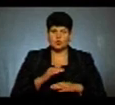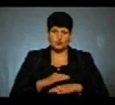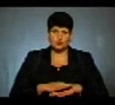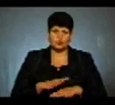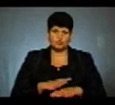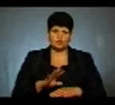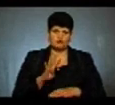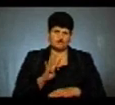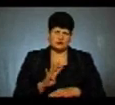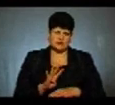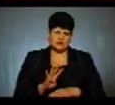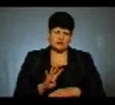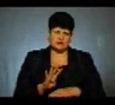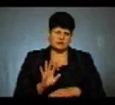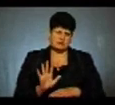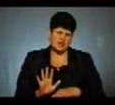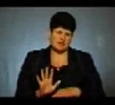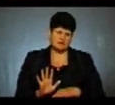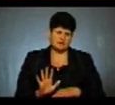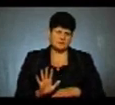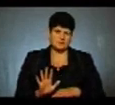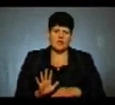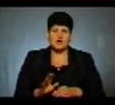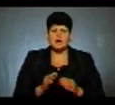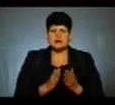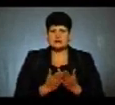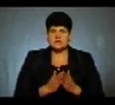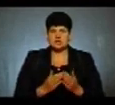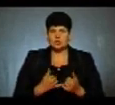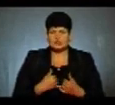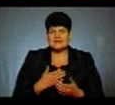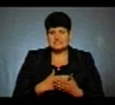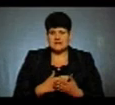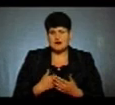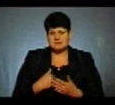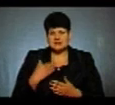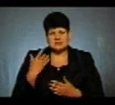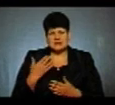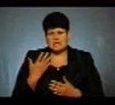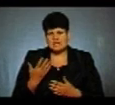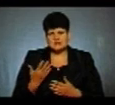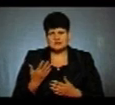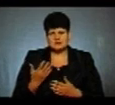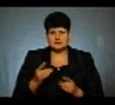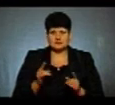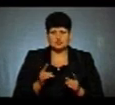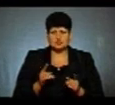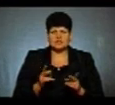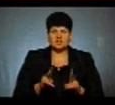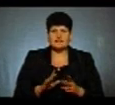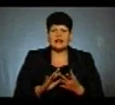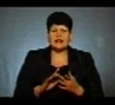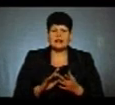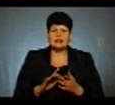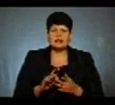помиляюсь, 4 або 5. Книжки у нас є, але мені здається, що лише в електронному варіанті,